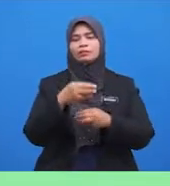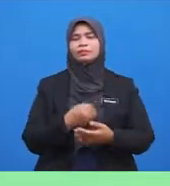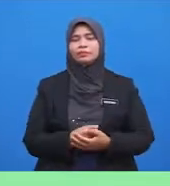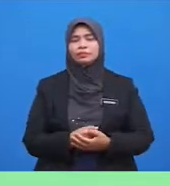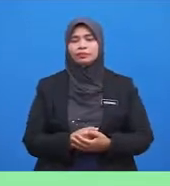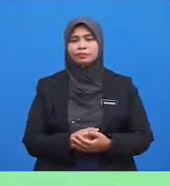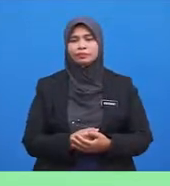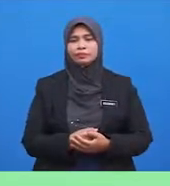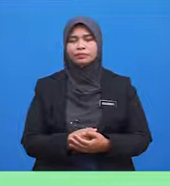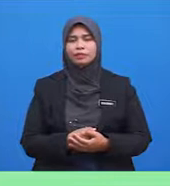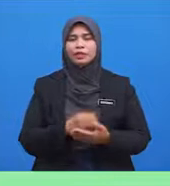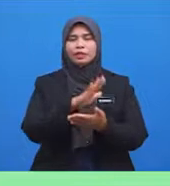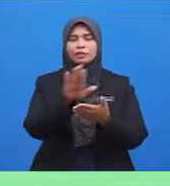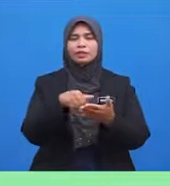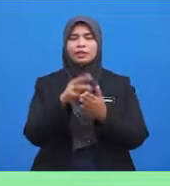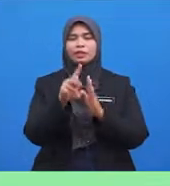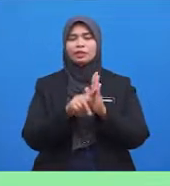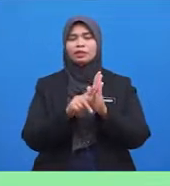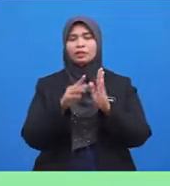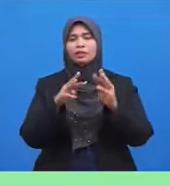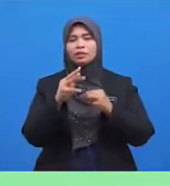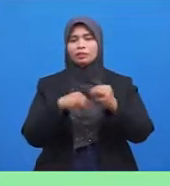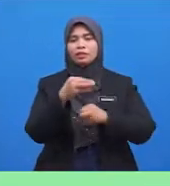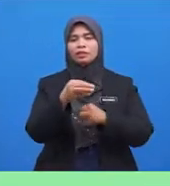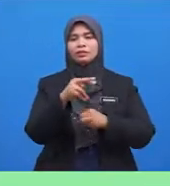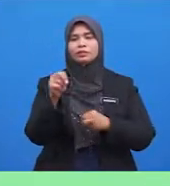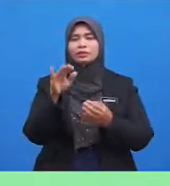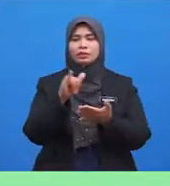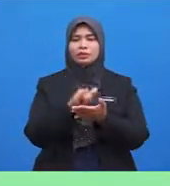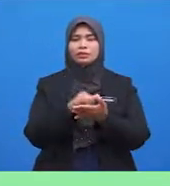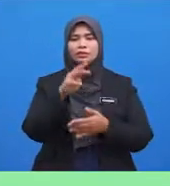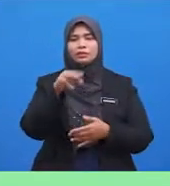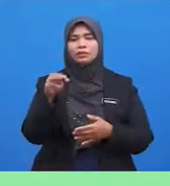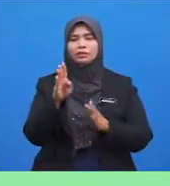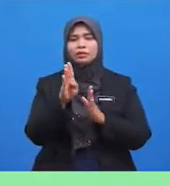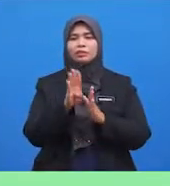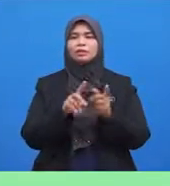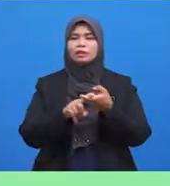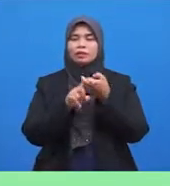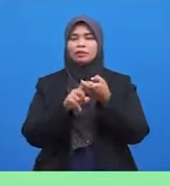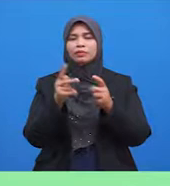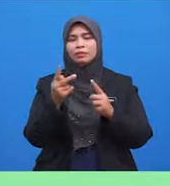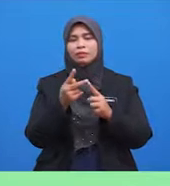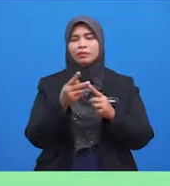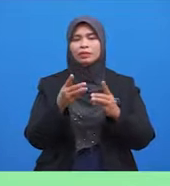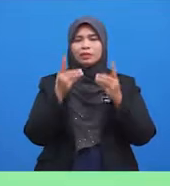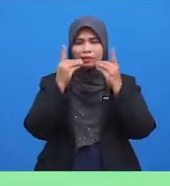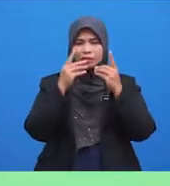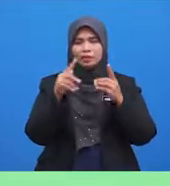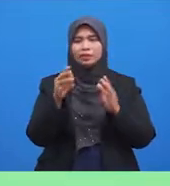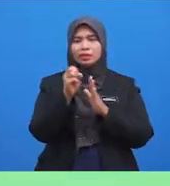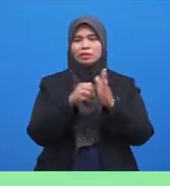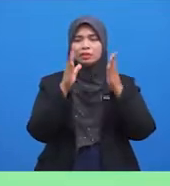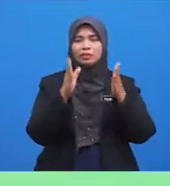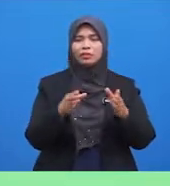saing. Segala kemajuan hidup murid-murid bergantung kepada didikan seorang guru